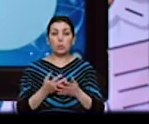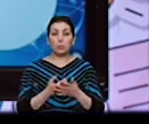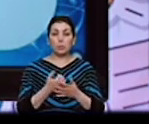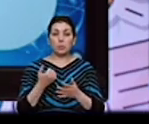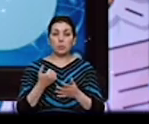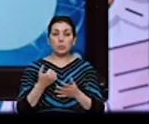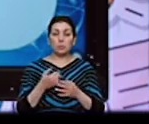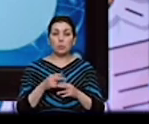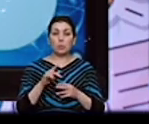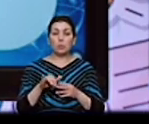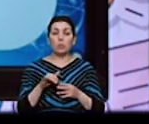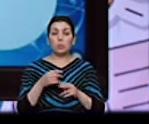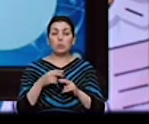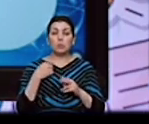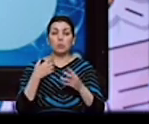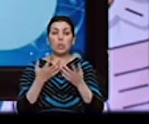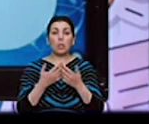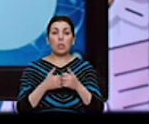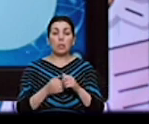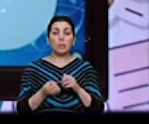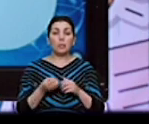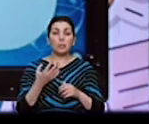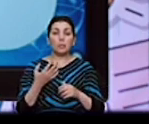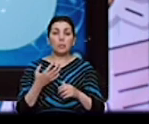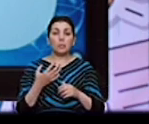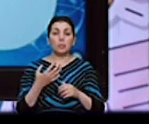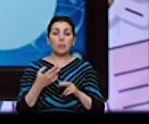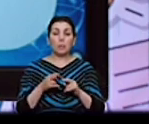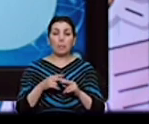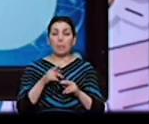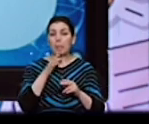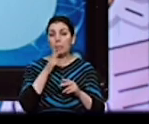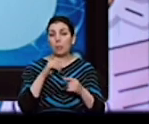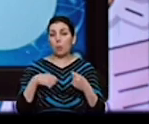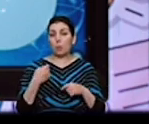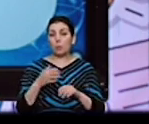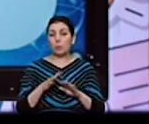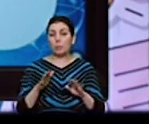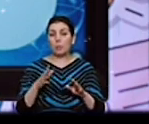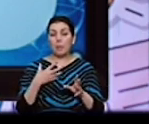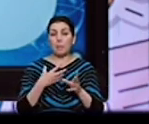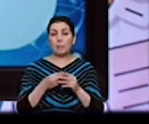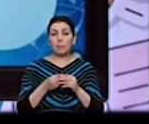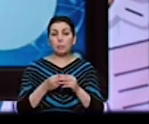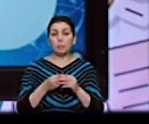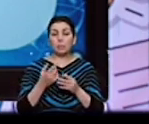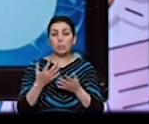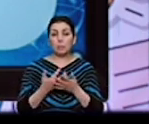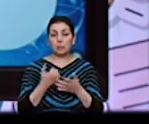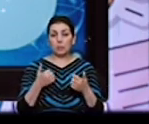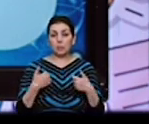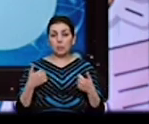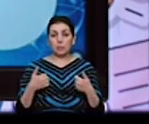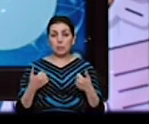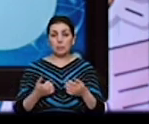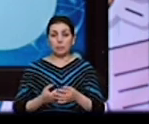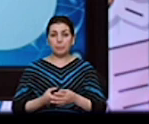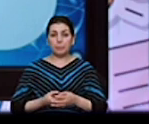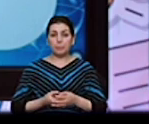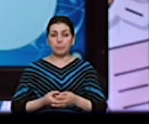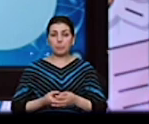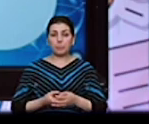toping. Ularning sonog'i nechta? Keling, vaqtni o'tkazmang, siz bilan birgalikda topishga harakat